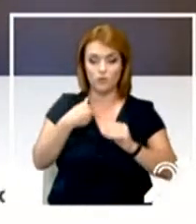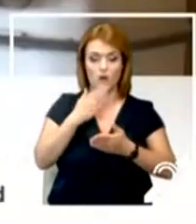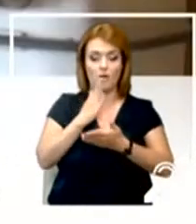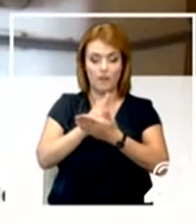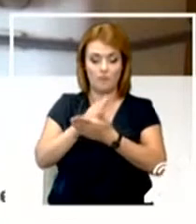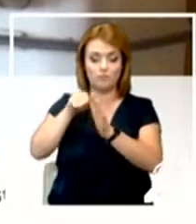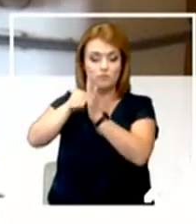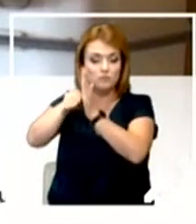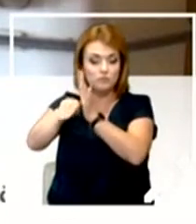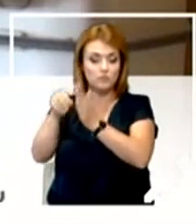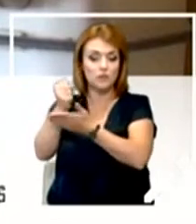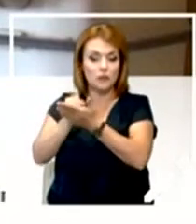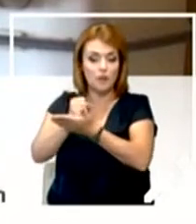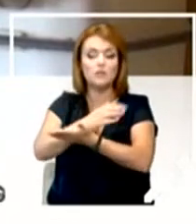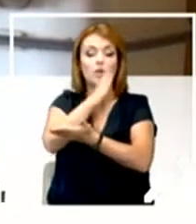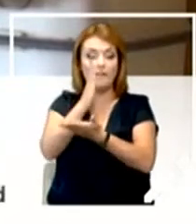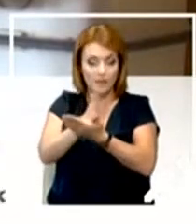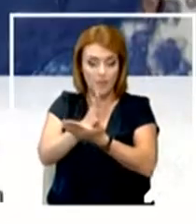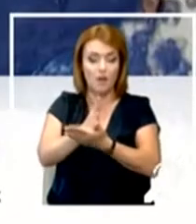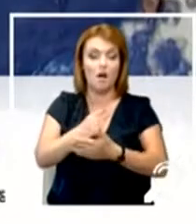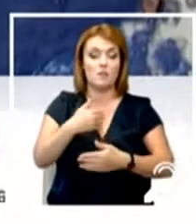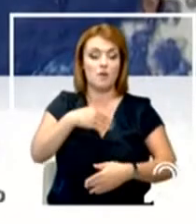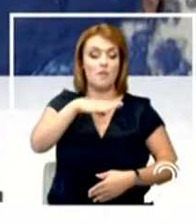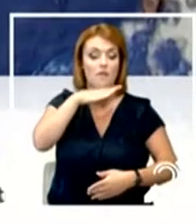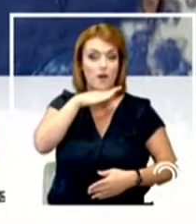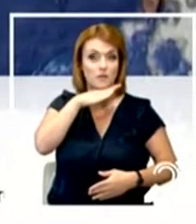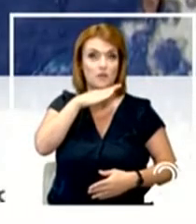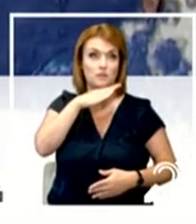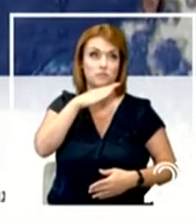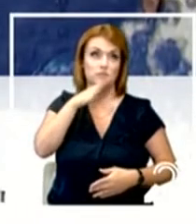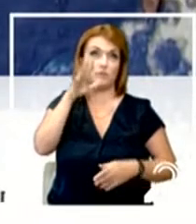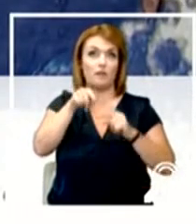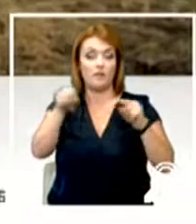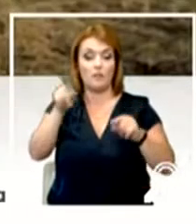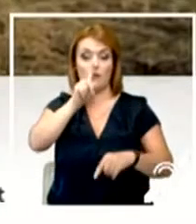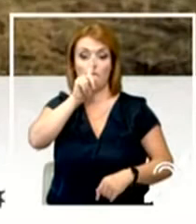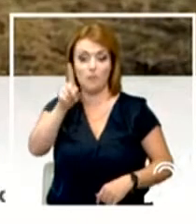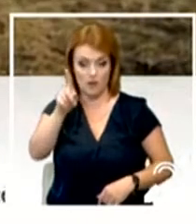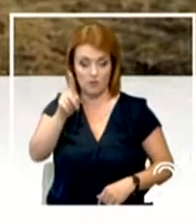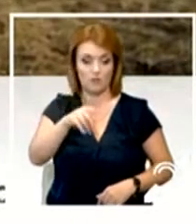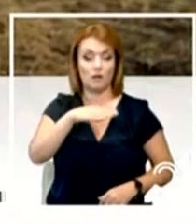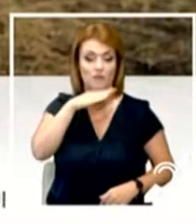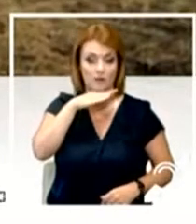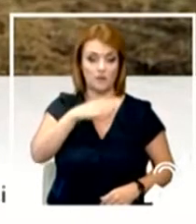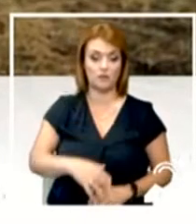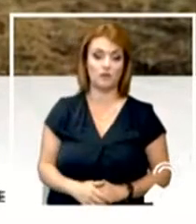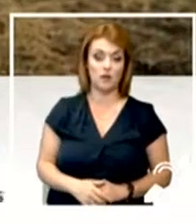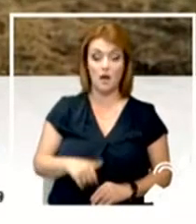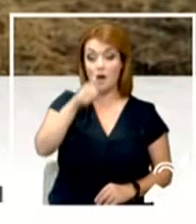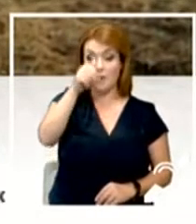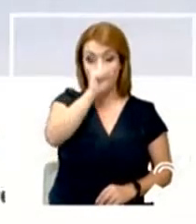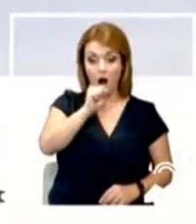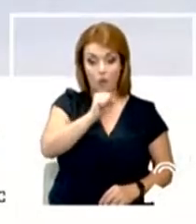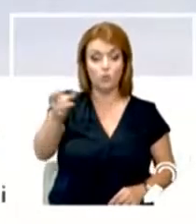cub, ceea ce ar fi suficient pentru o perioadă, cum a spus, aproximativ o lună. În luna